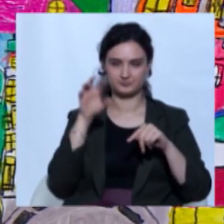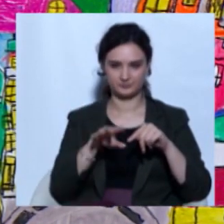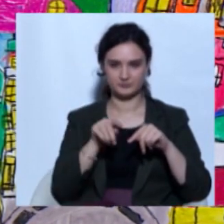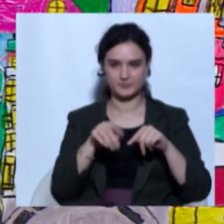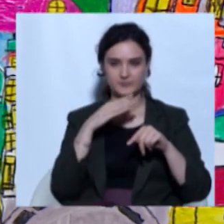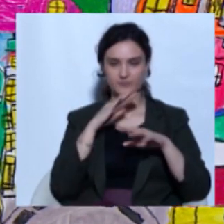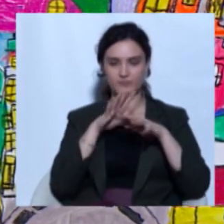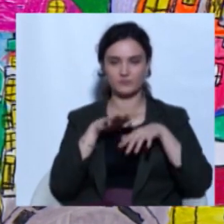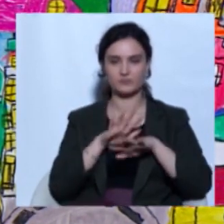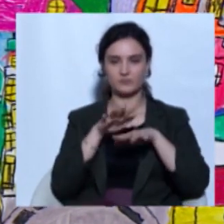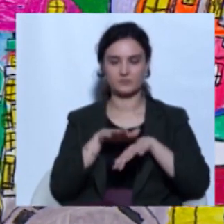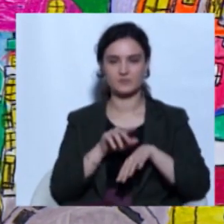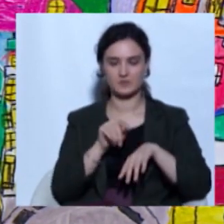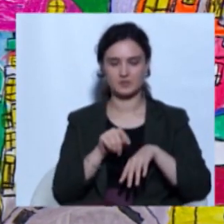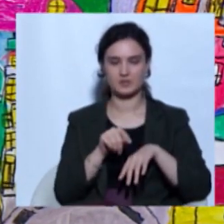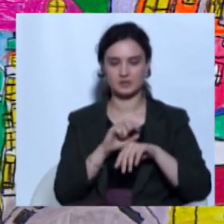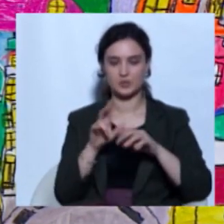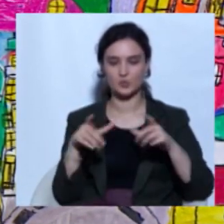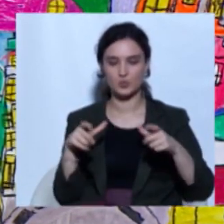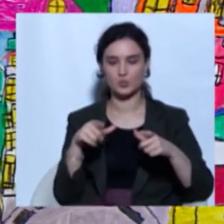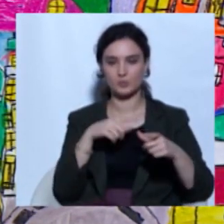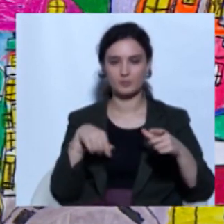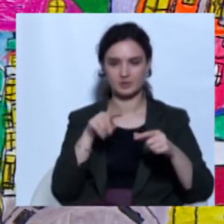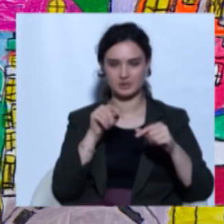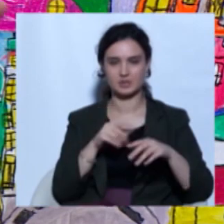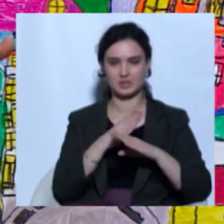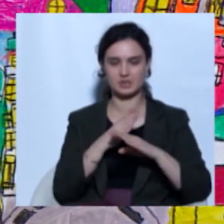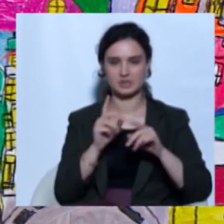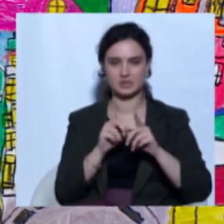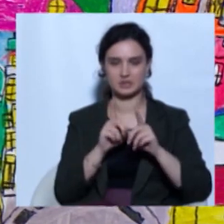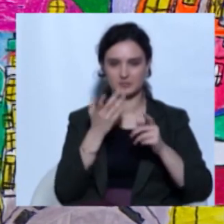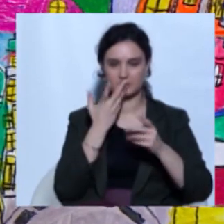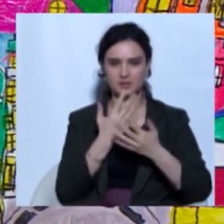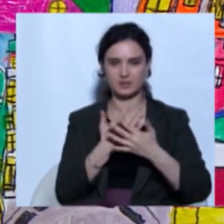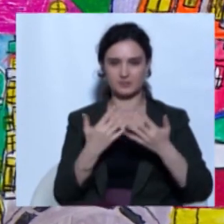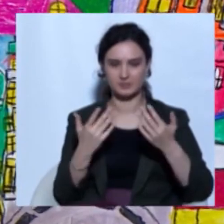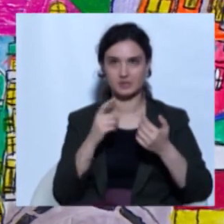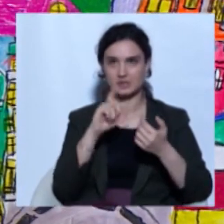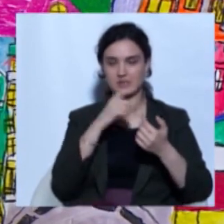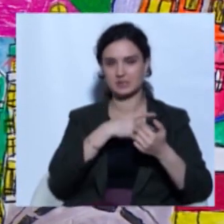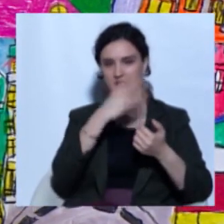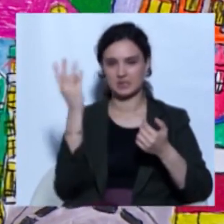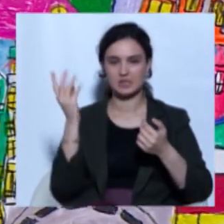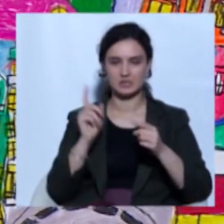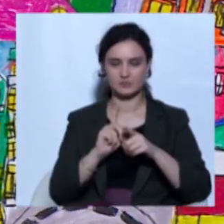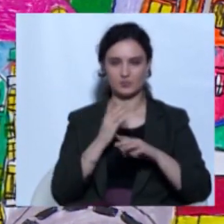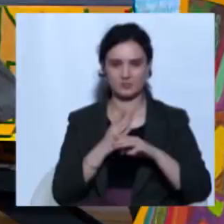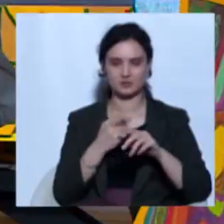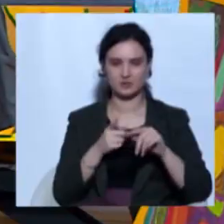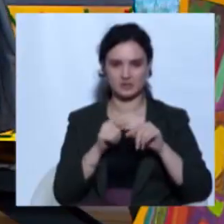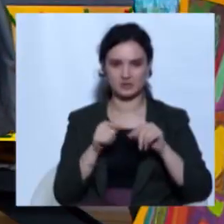ეცემა რაღაცნაირად წყალს ან გუბეს, აი გარე ხოლმე ესეთი ფერები. ცისარტყელაც იმიტომ ესეთი,